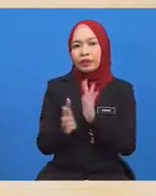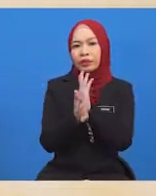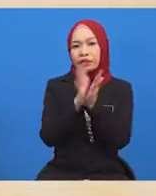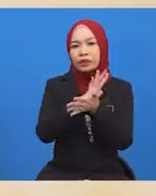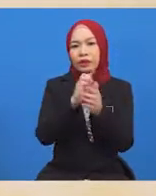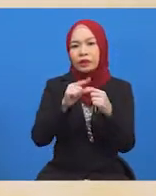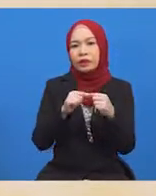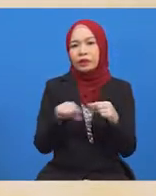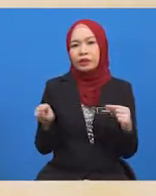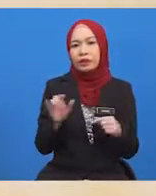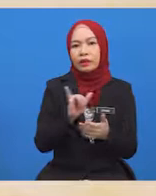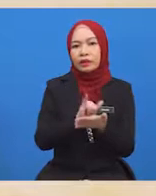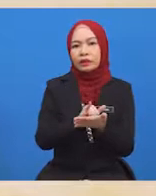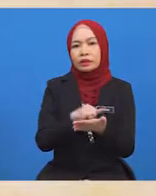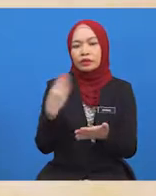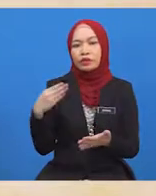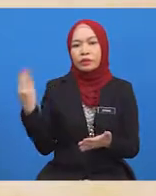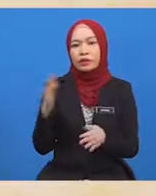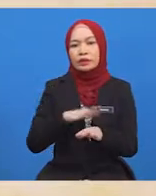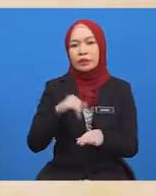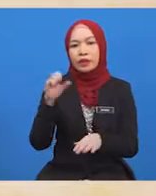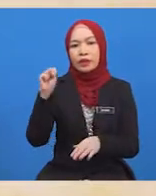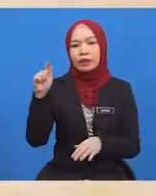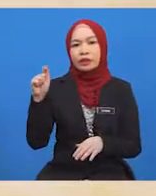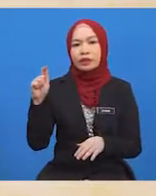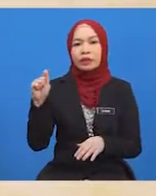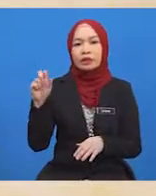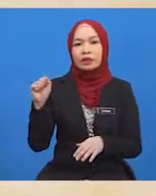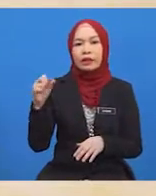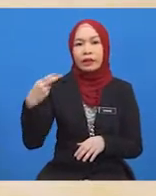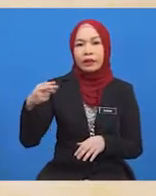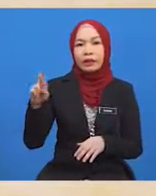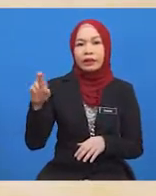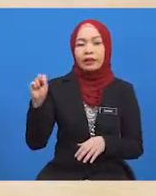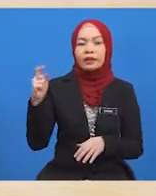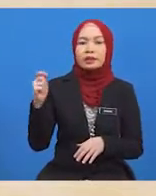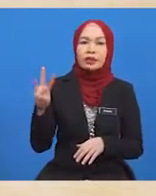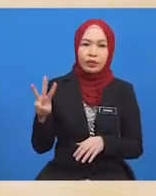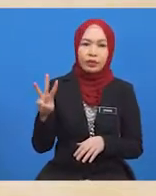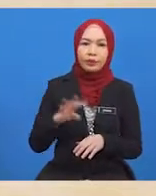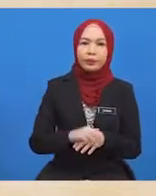tersebut ialah nomor kepada satah R, S, T, W.